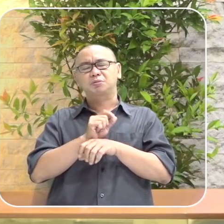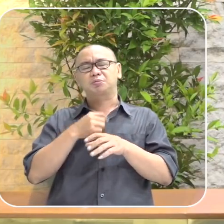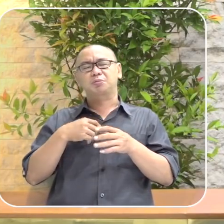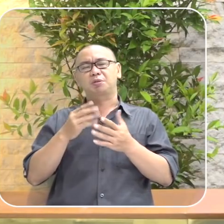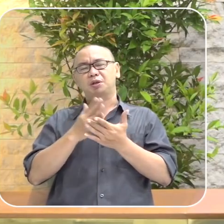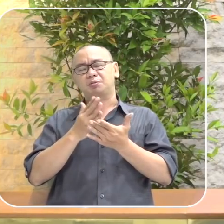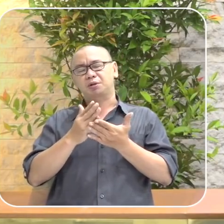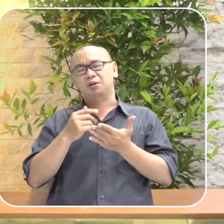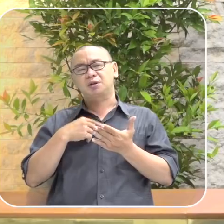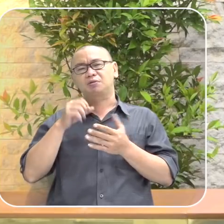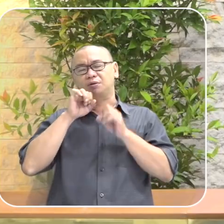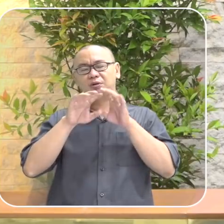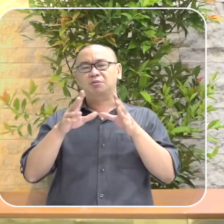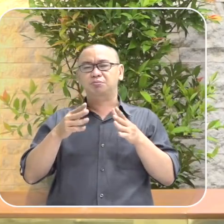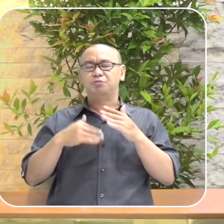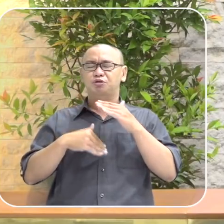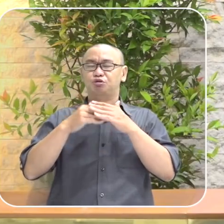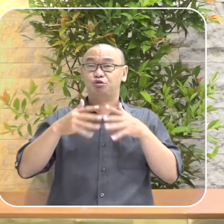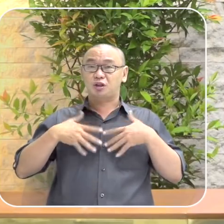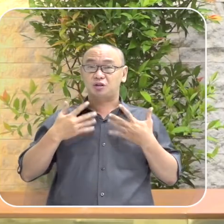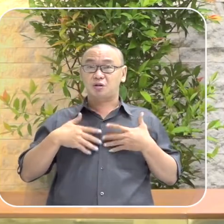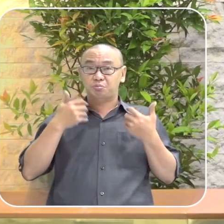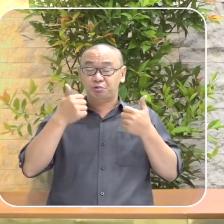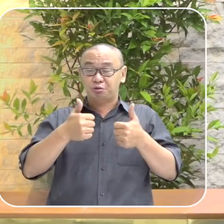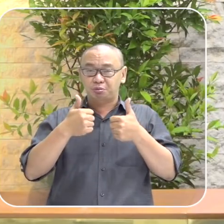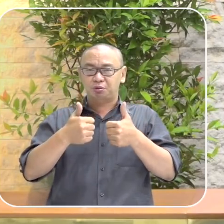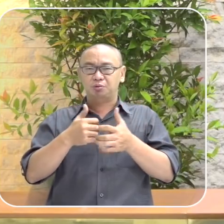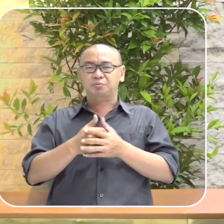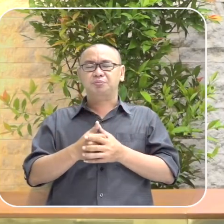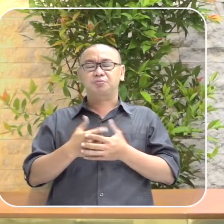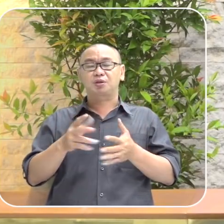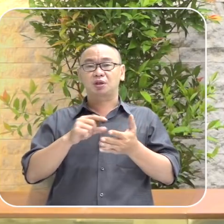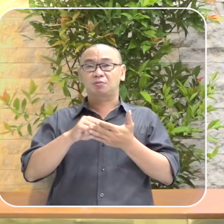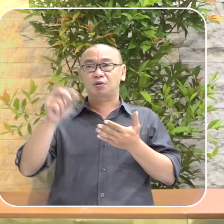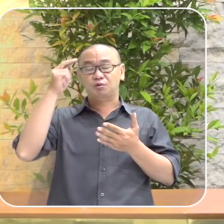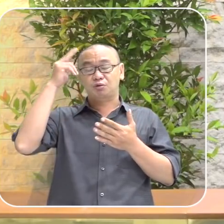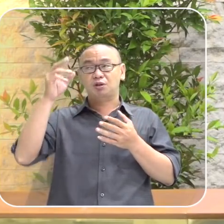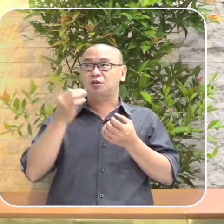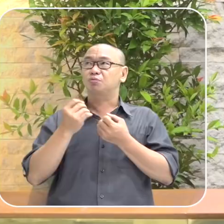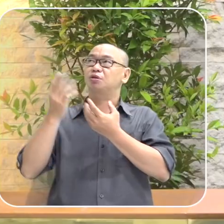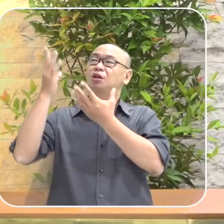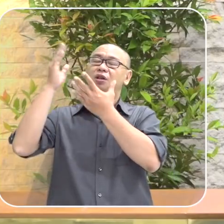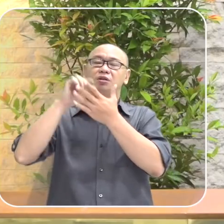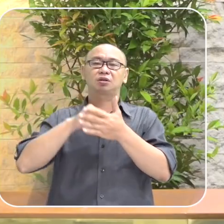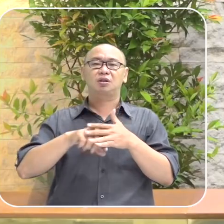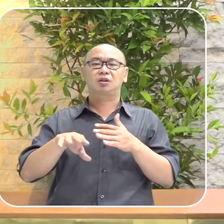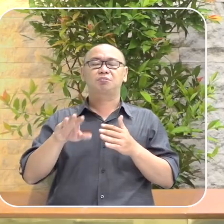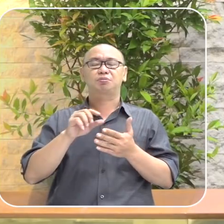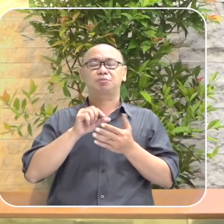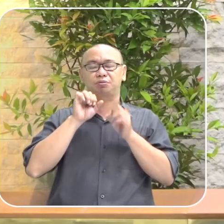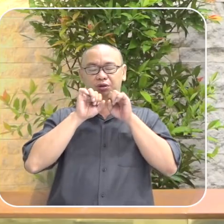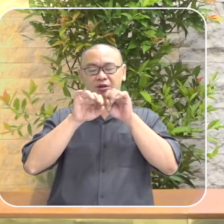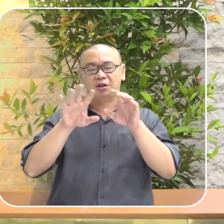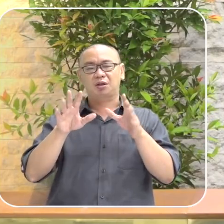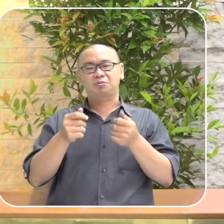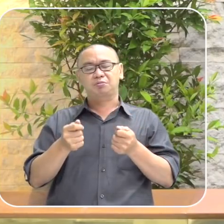dengan sukacita, dengan bersungguh-sungguh. Dan biarlah nama Tuhan yang dipermuliakan di dalam pemberitaan firman Tuhan dan